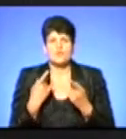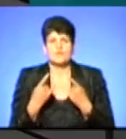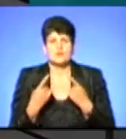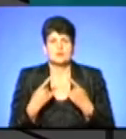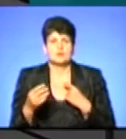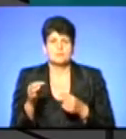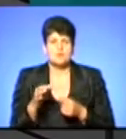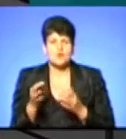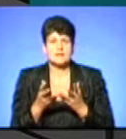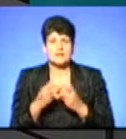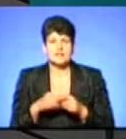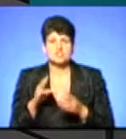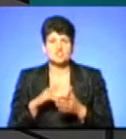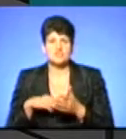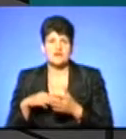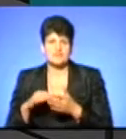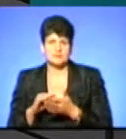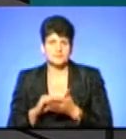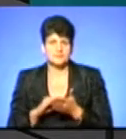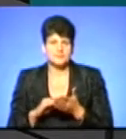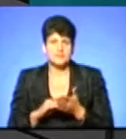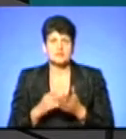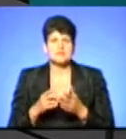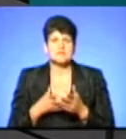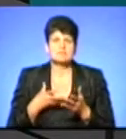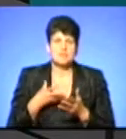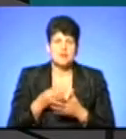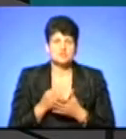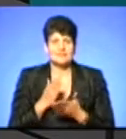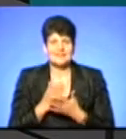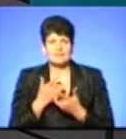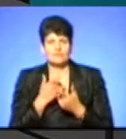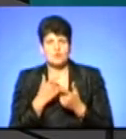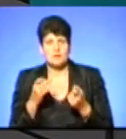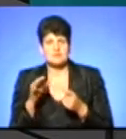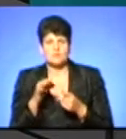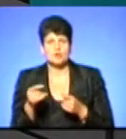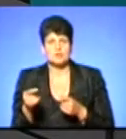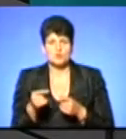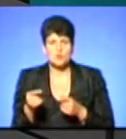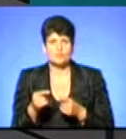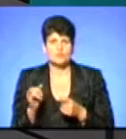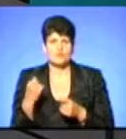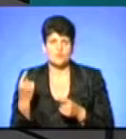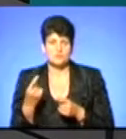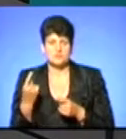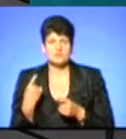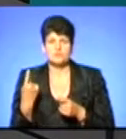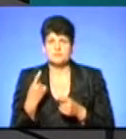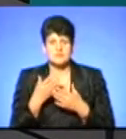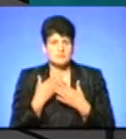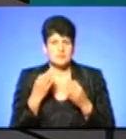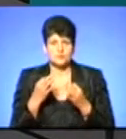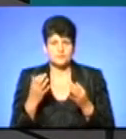про кількість штрафів, які накладені і сплачені, чи є інформація по Тернополю і по області? Чи по області поки що